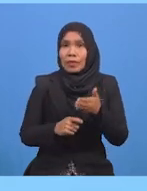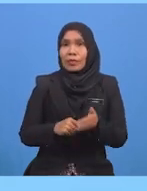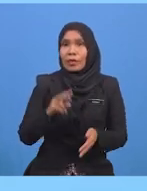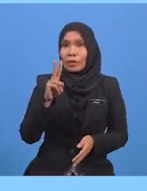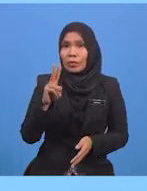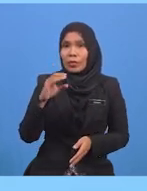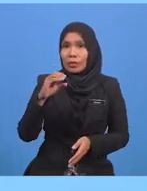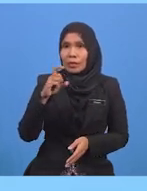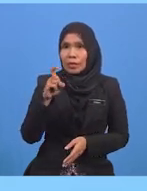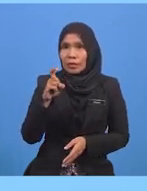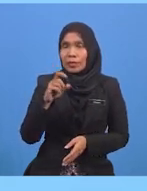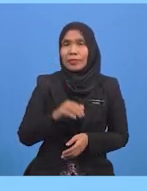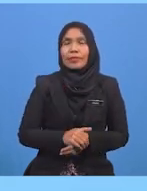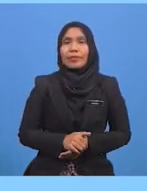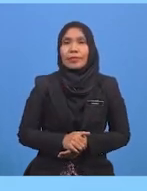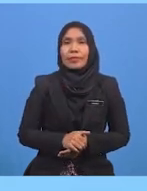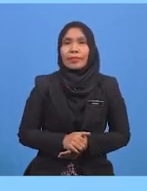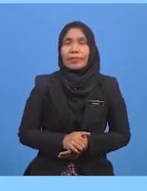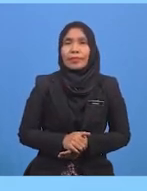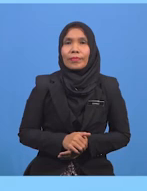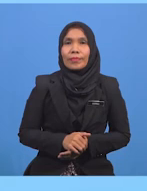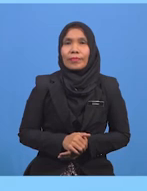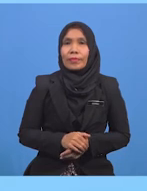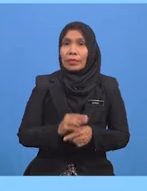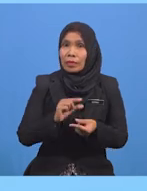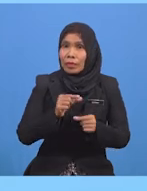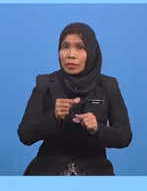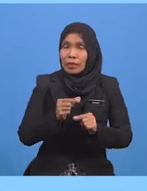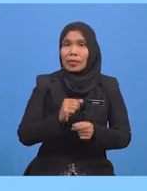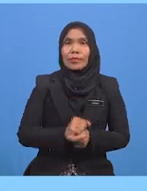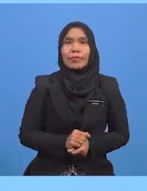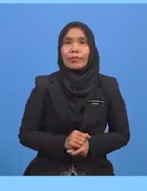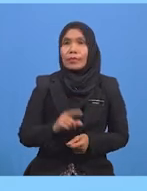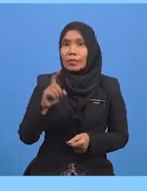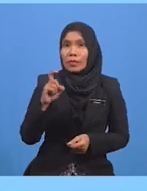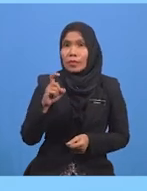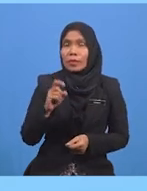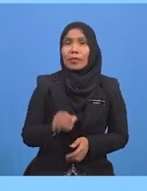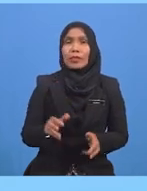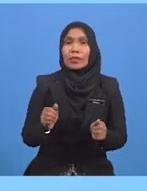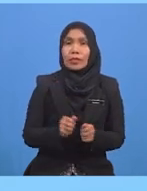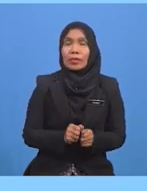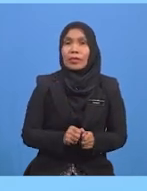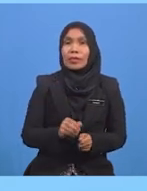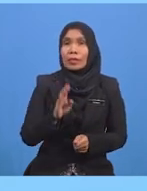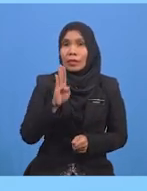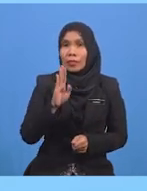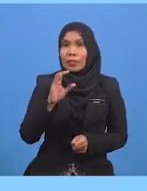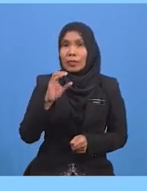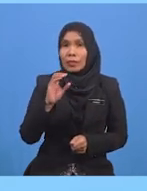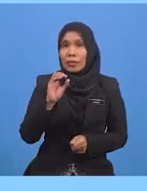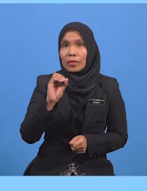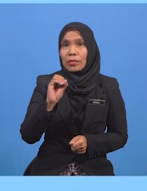tambah 2CX, kita gantikan X dengan B cos